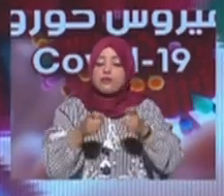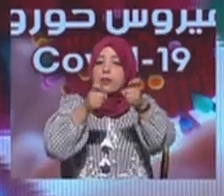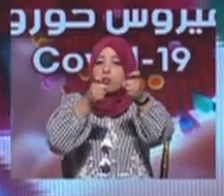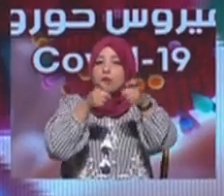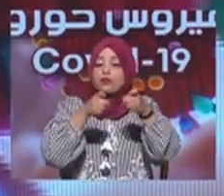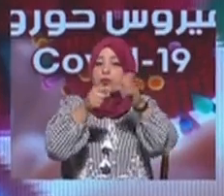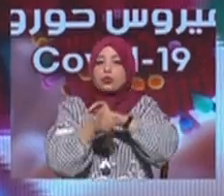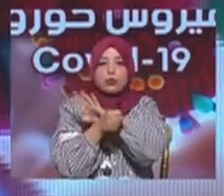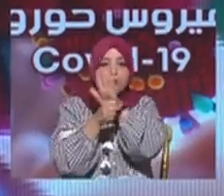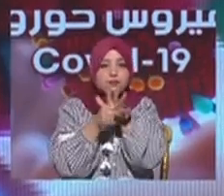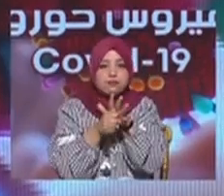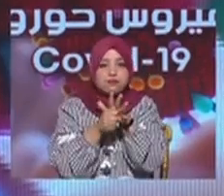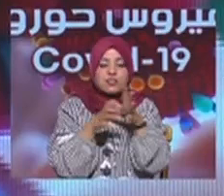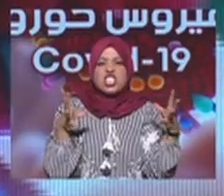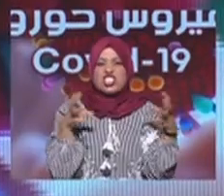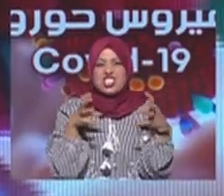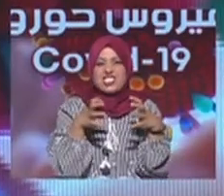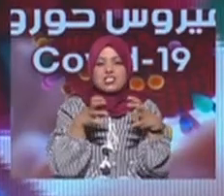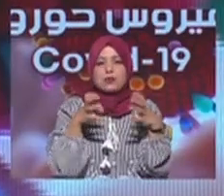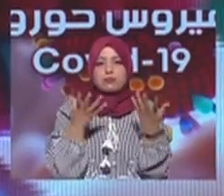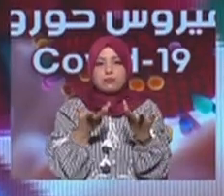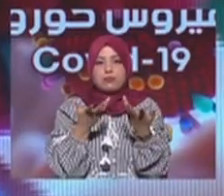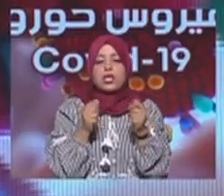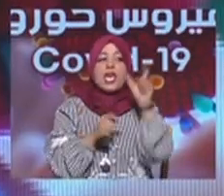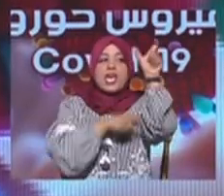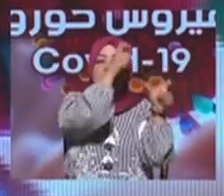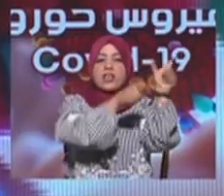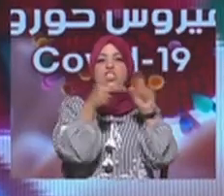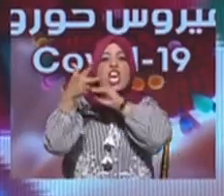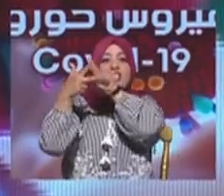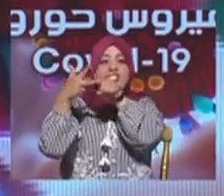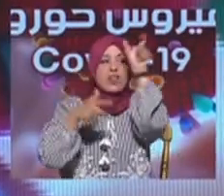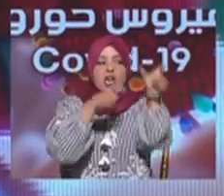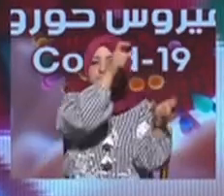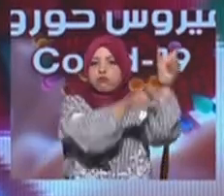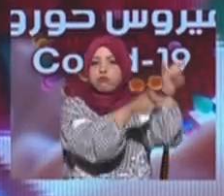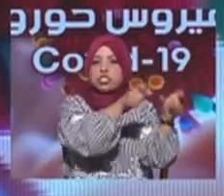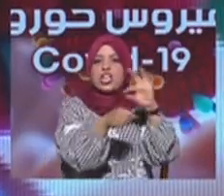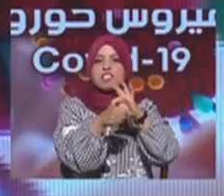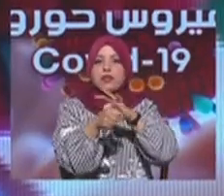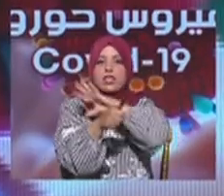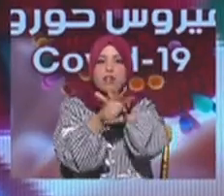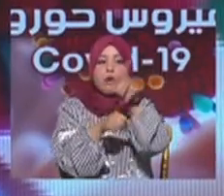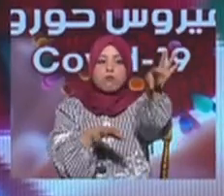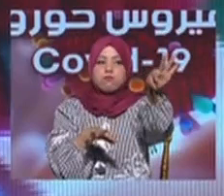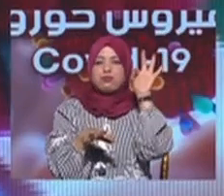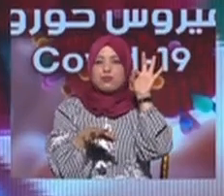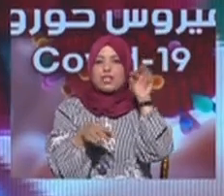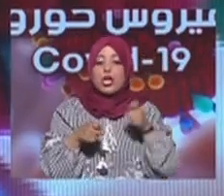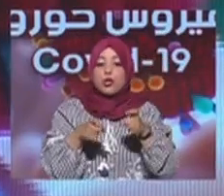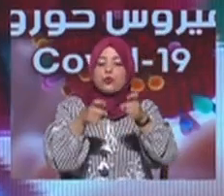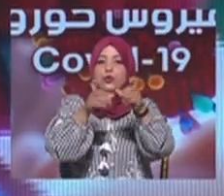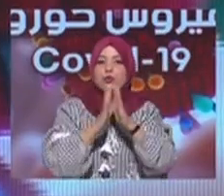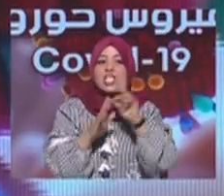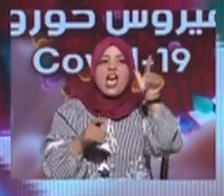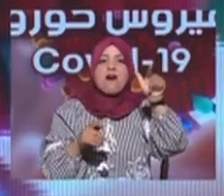التوانسه الكلام كله سيء تعلموا. والثلاثه العباد اللي خدينا منهم لي فيروس موجودين